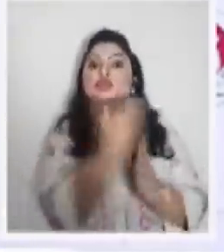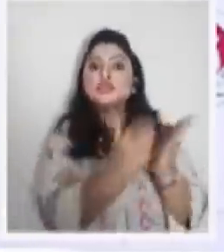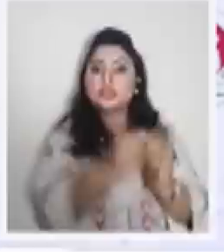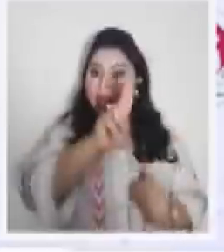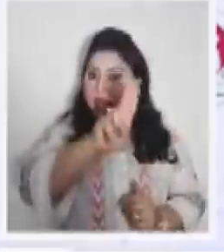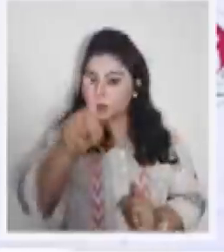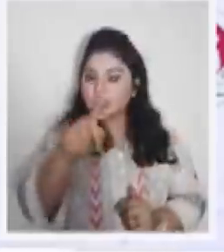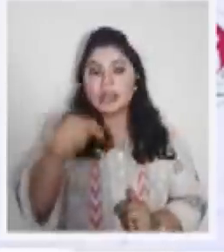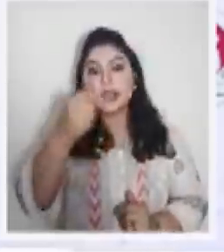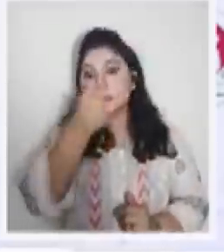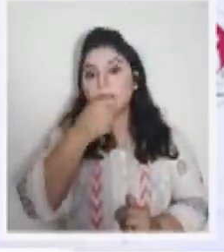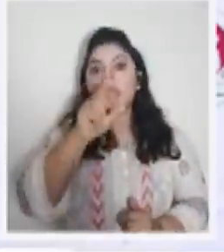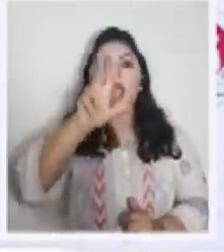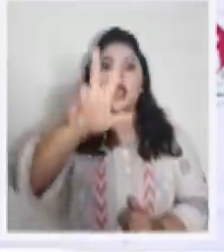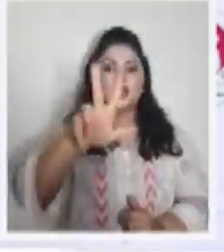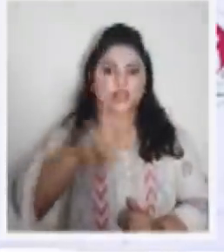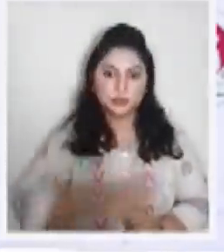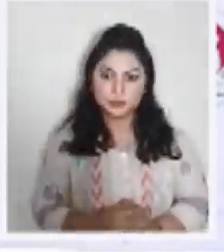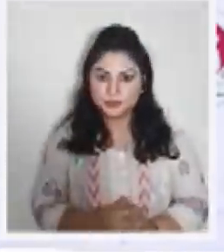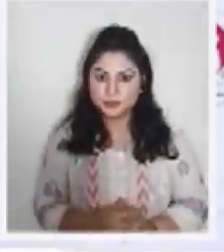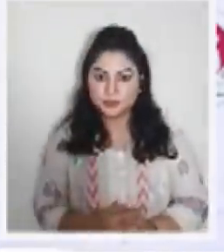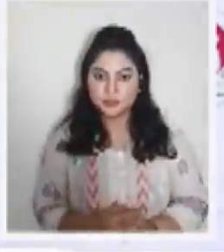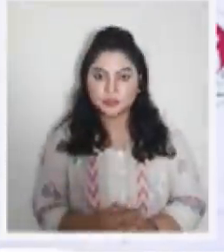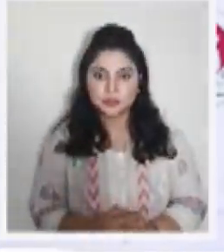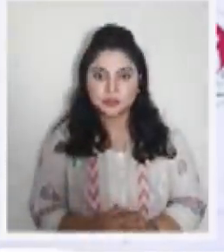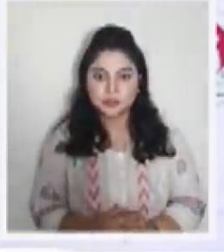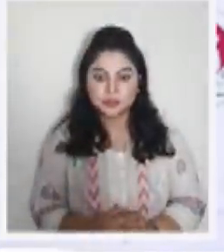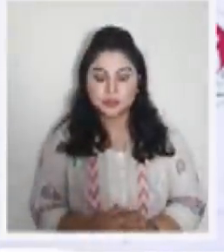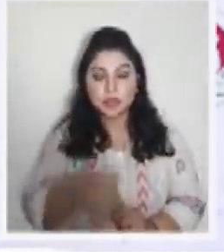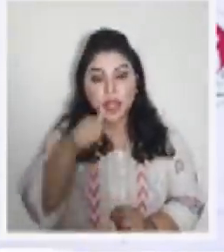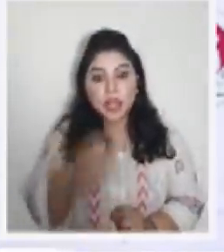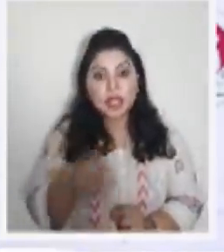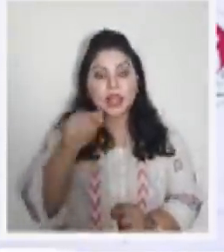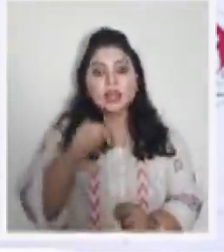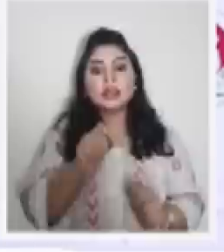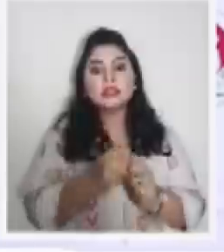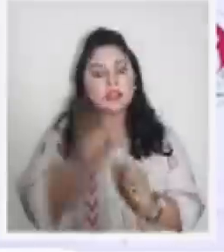1.25%। যারা মৃত্যুবরণ করেছেন তাদের মধ্যে 21 জন পুরুষ, 8 জন নারী।